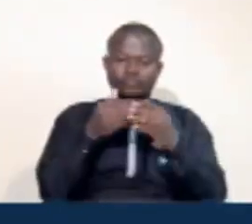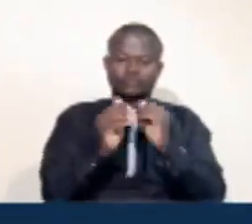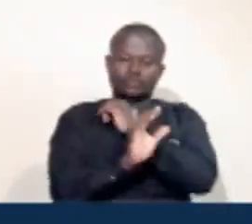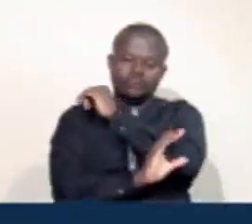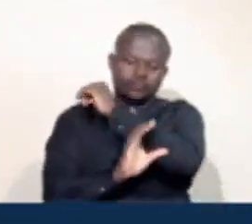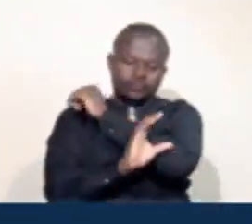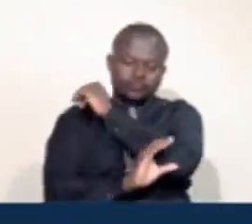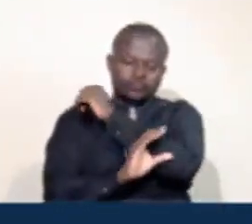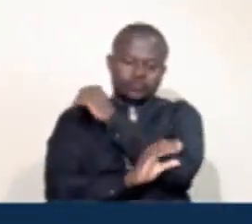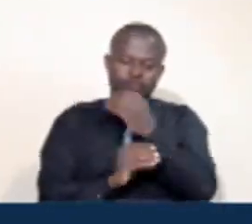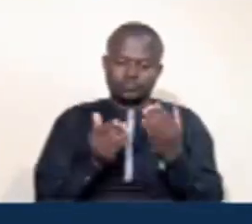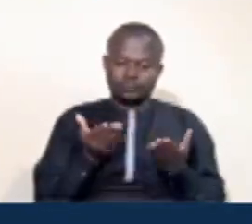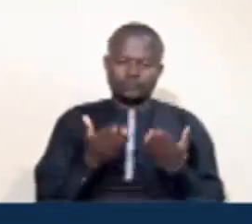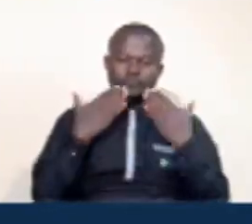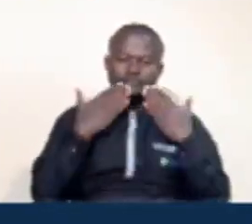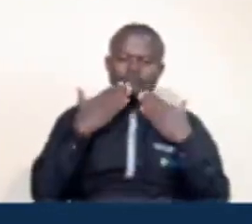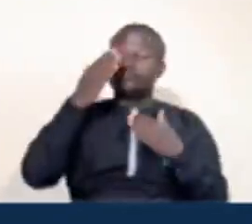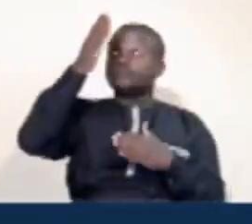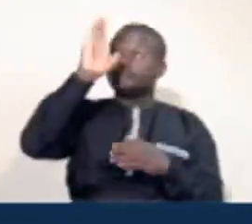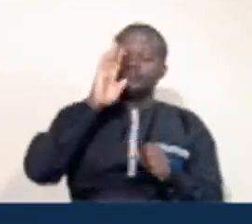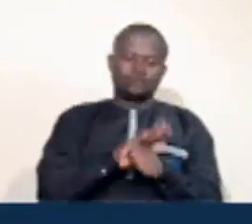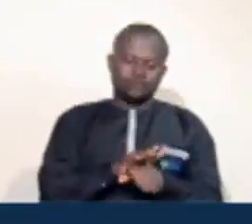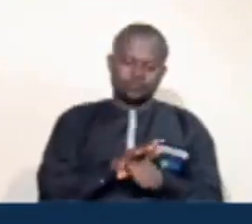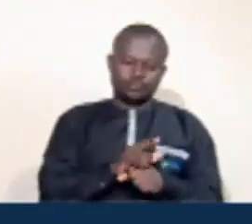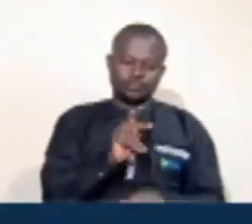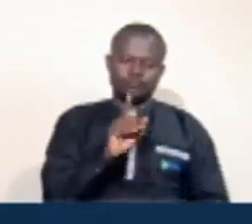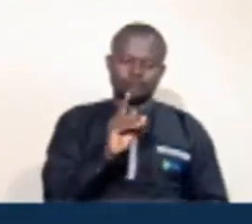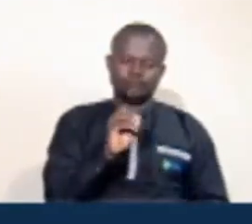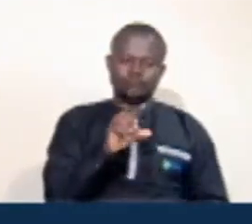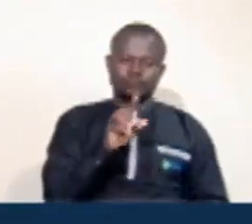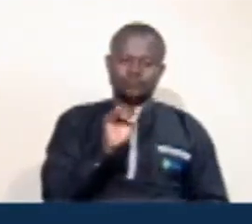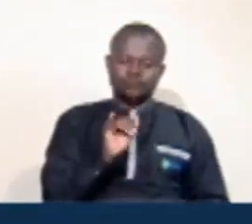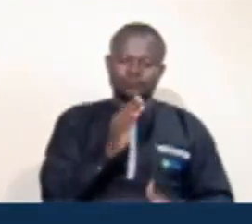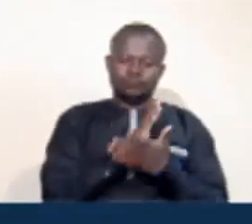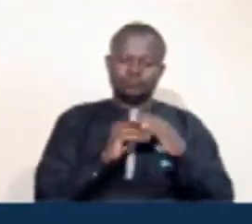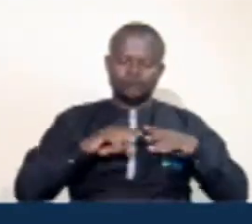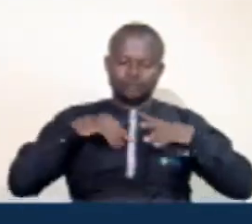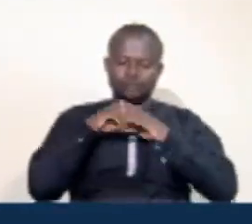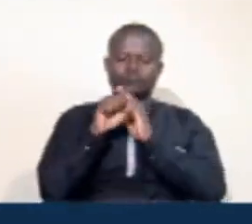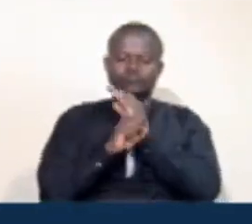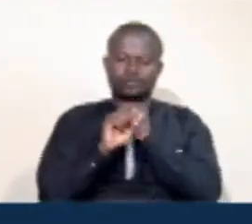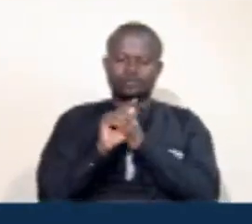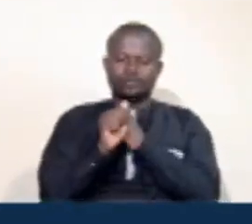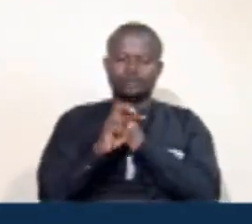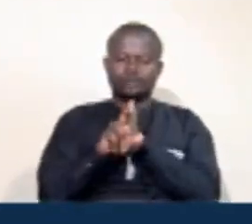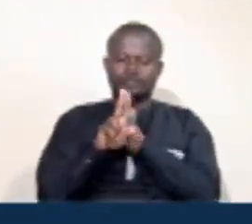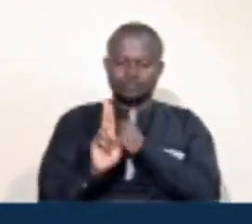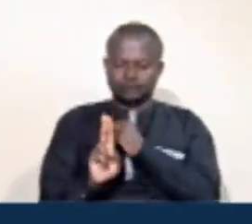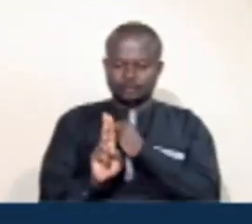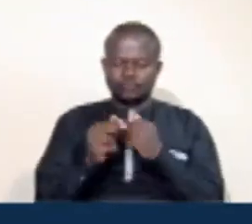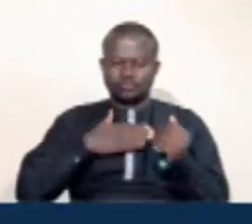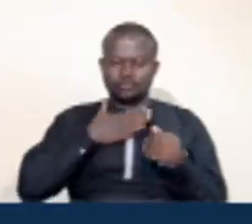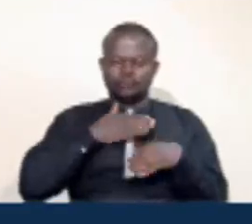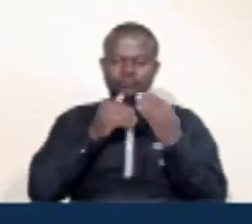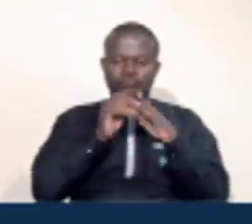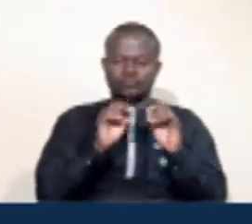gihugu ndabishimira imana cyane uyu ni Ndori Fulgence umwe mu baturage batuye mu murenge wa Kakiru mu kare ka Gasabo wishimira